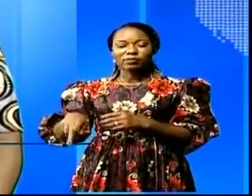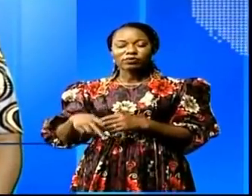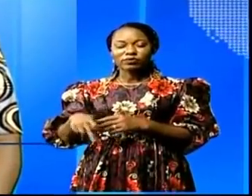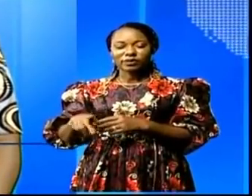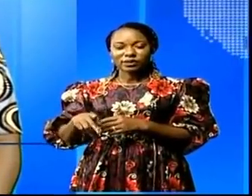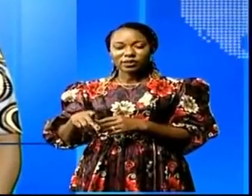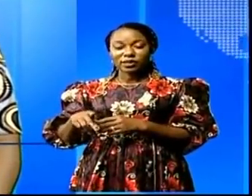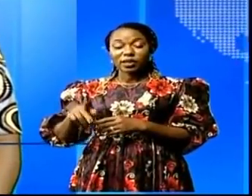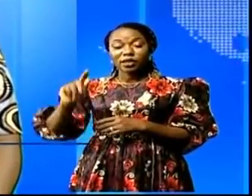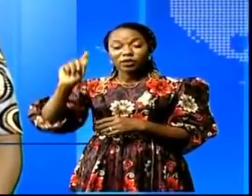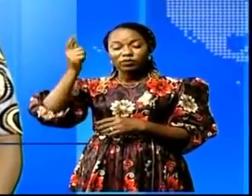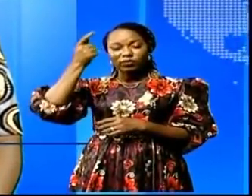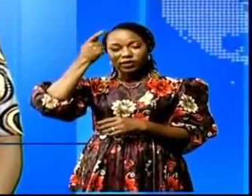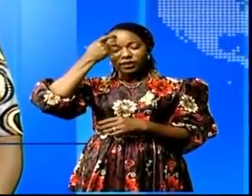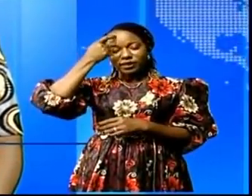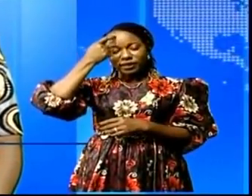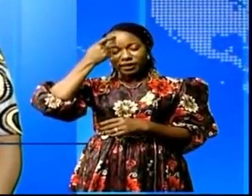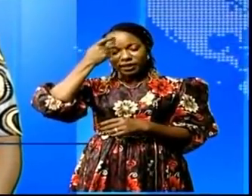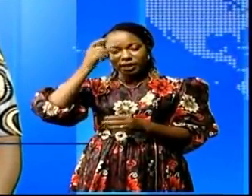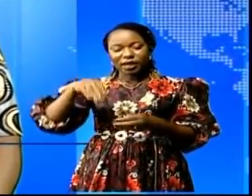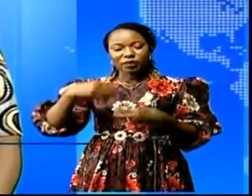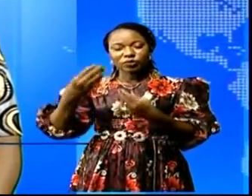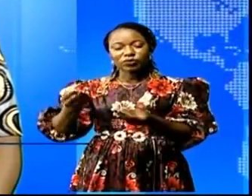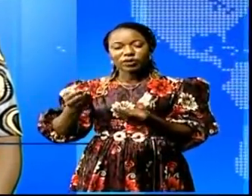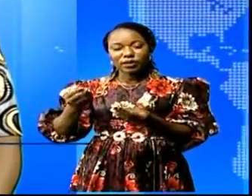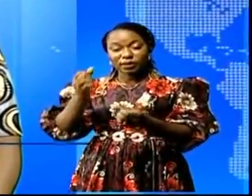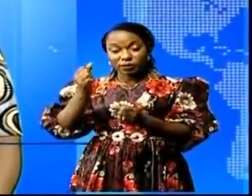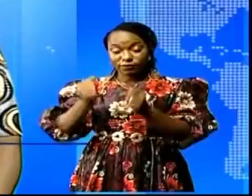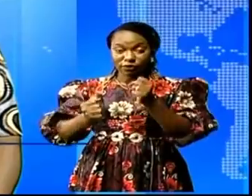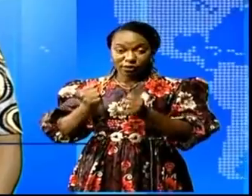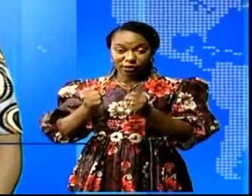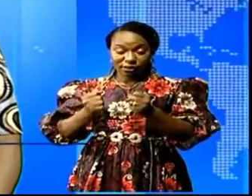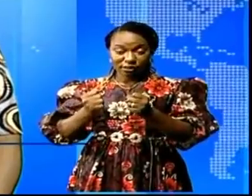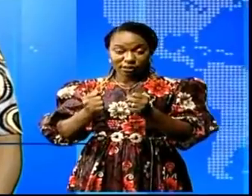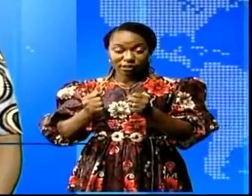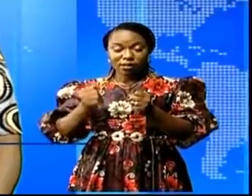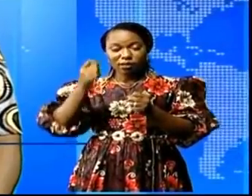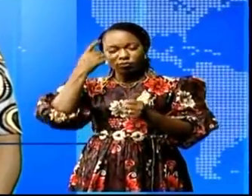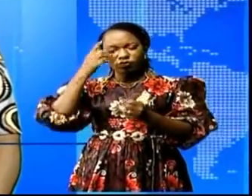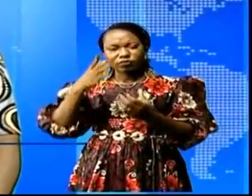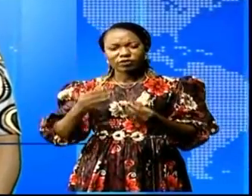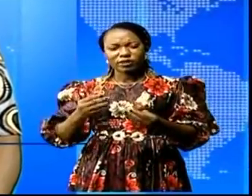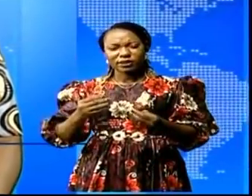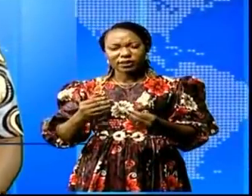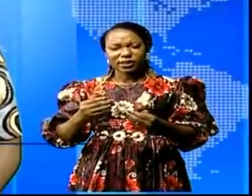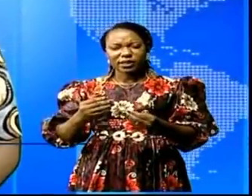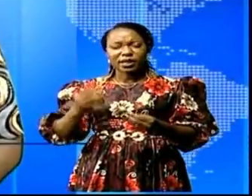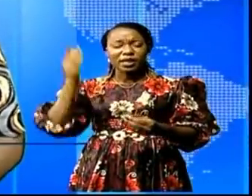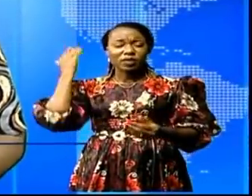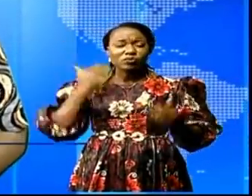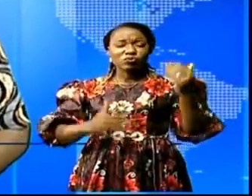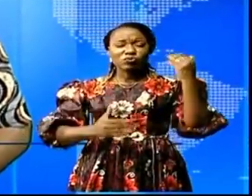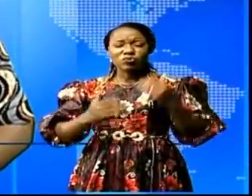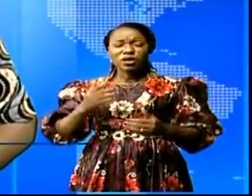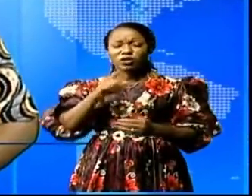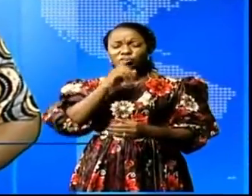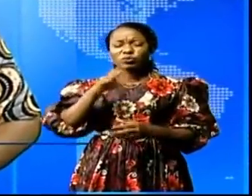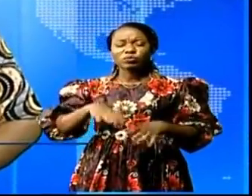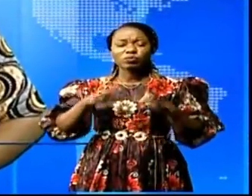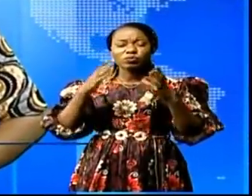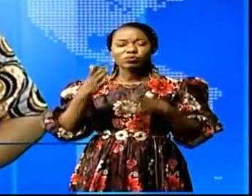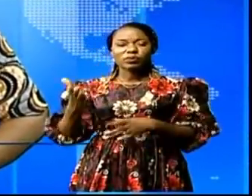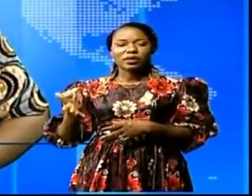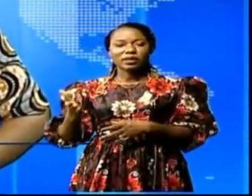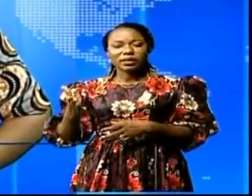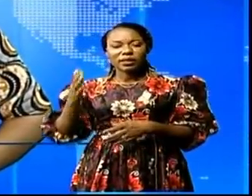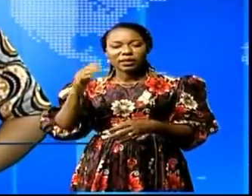le gouvernement central a remis des véhicules 4x4 pour la mobilité de la police et autres services commis à la